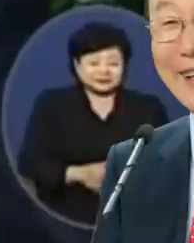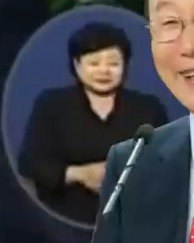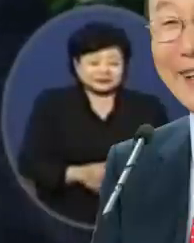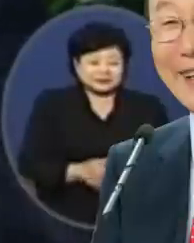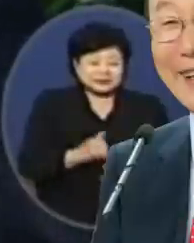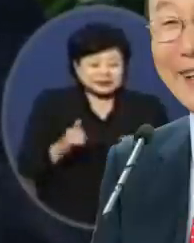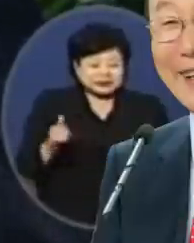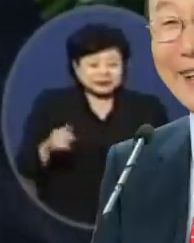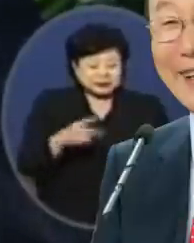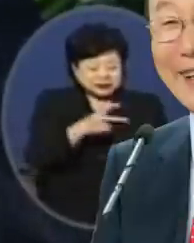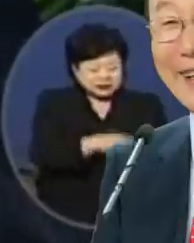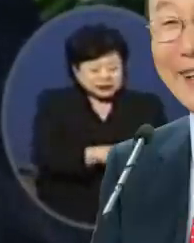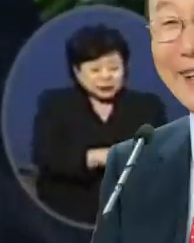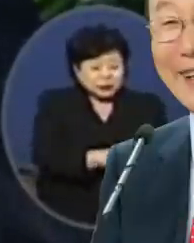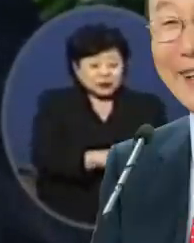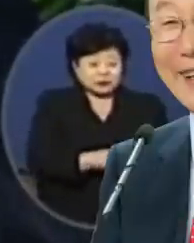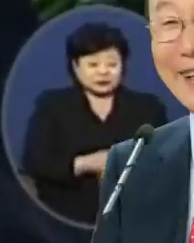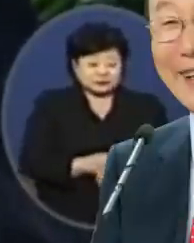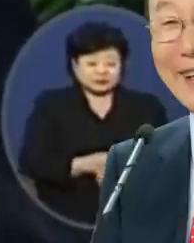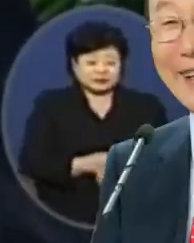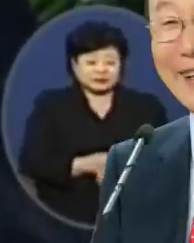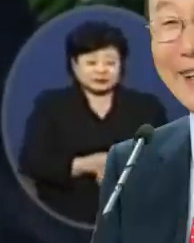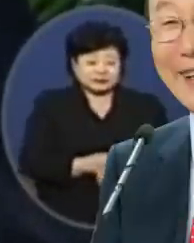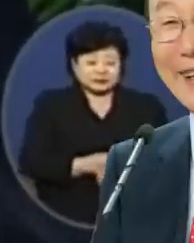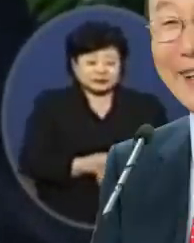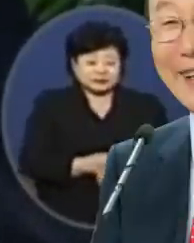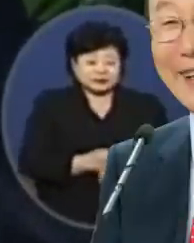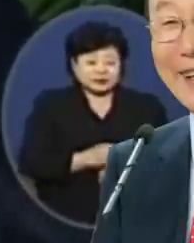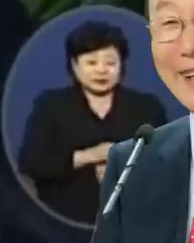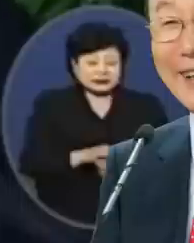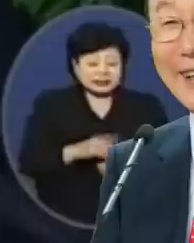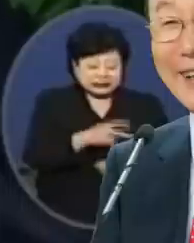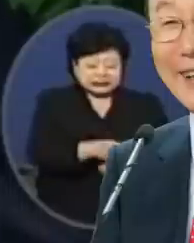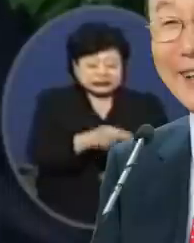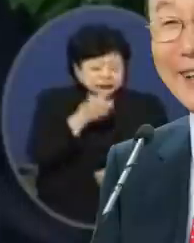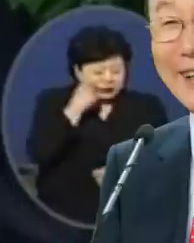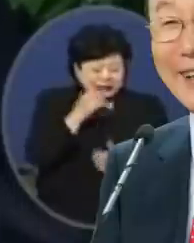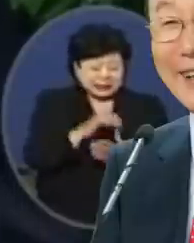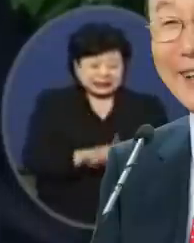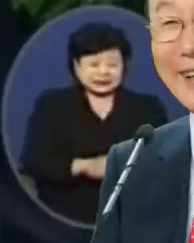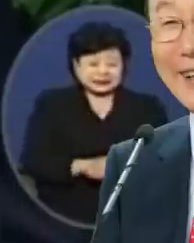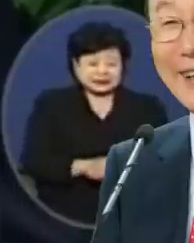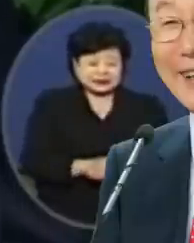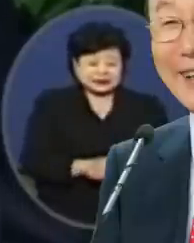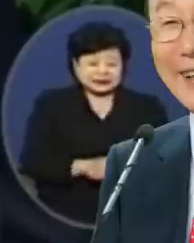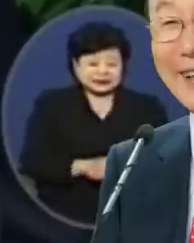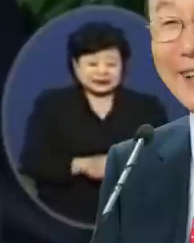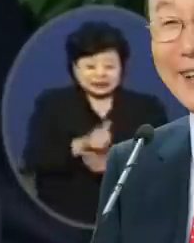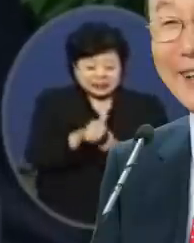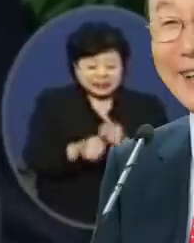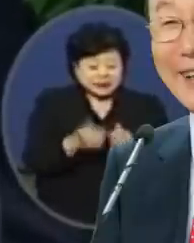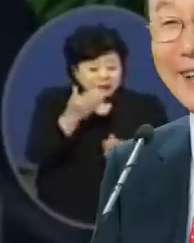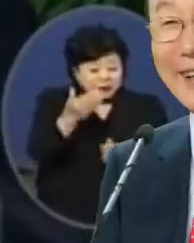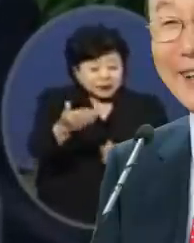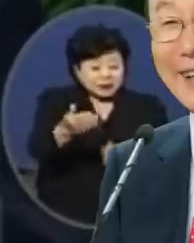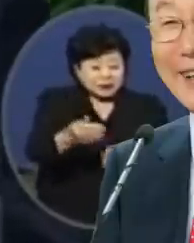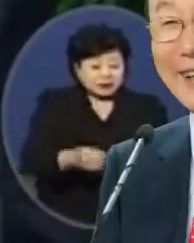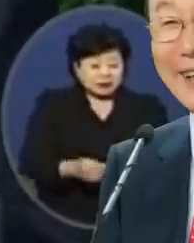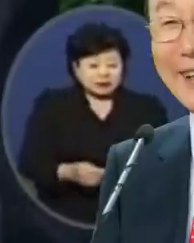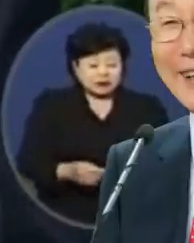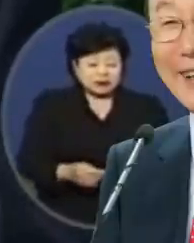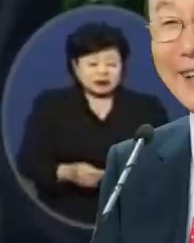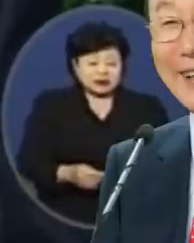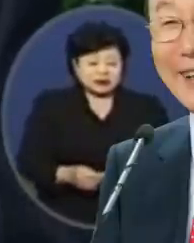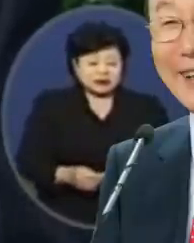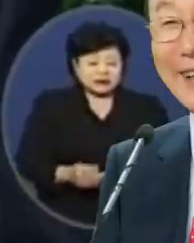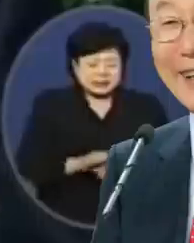아무리 사람들이 끊으려고 해도 그 사랑의 끈을 끊을 수 없습니다. 하나님이 여러분을 억세게